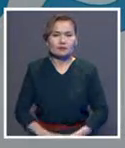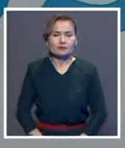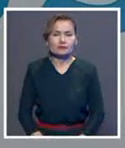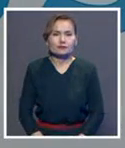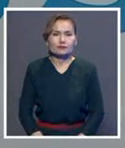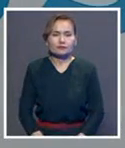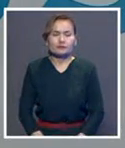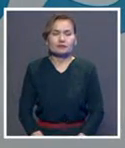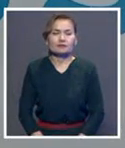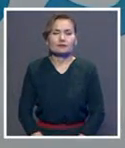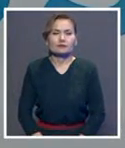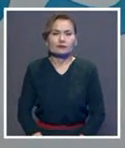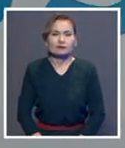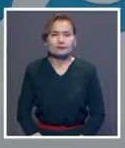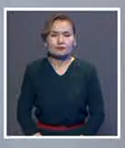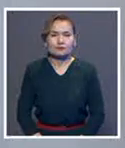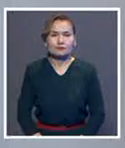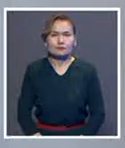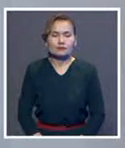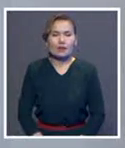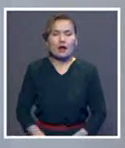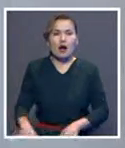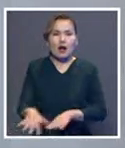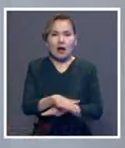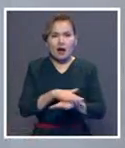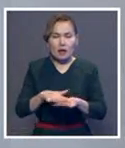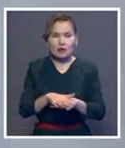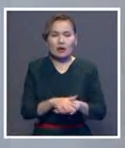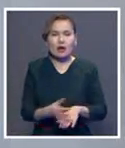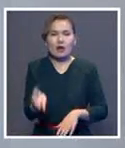елбасымыз кеше осындай халыққа жағымды бес бастаманы көтерді.